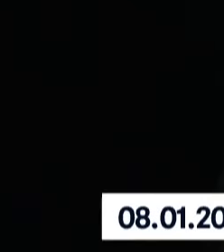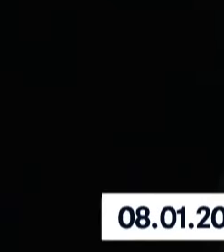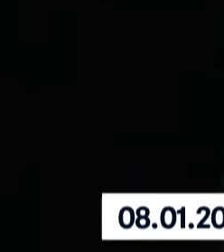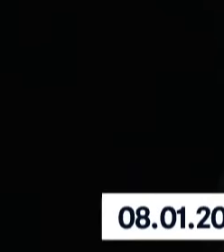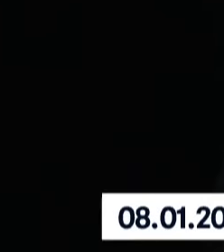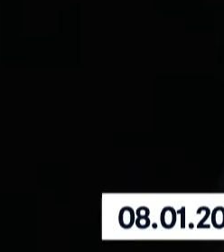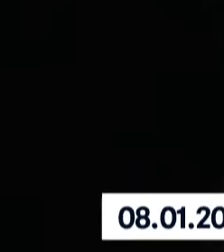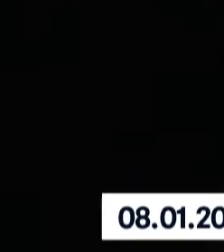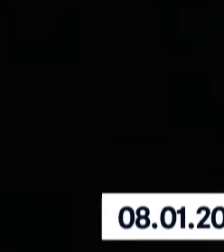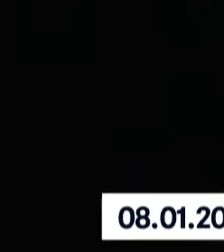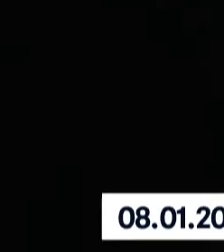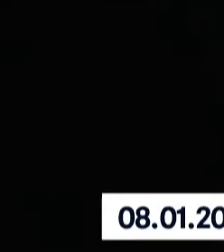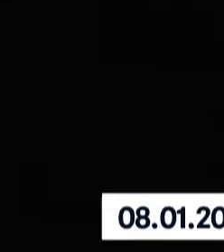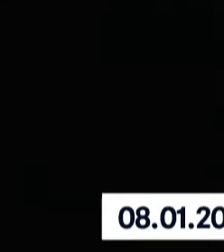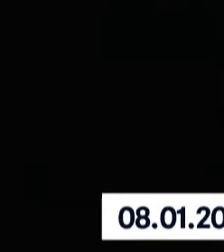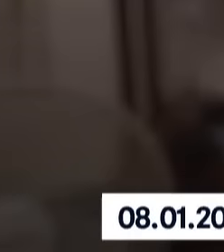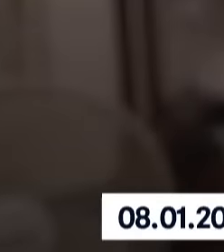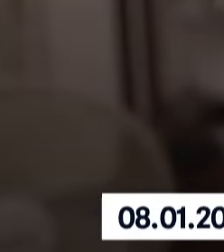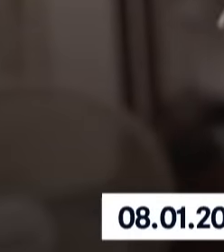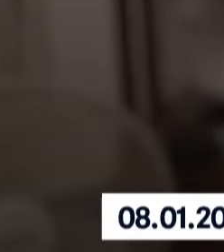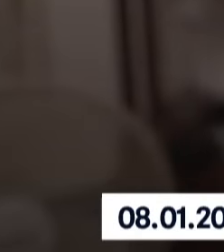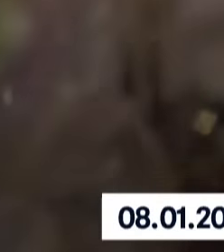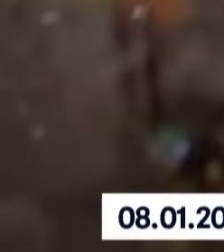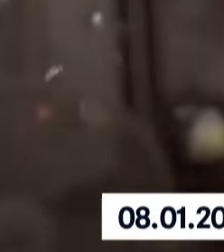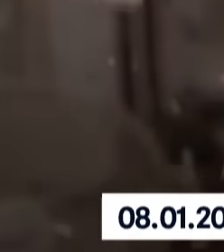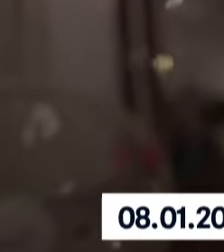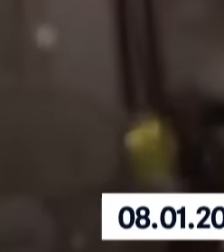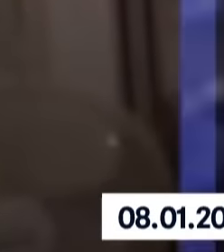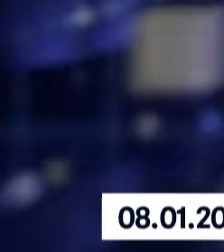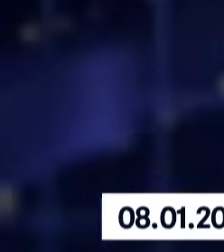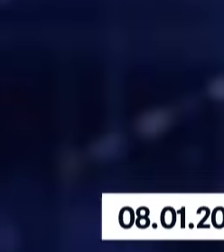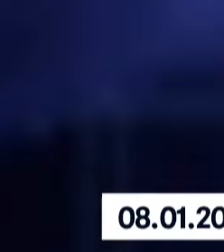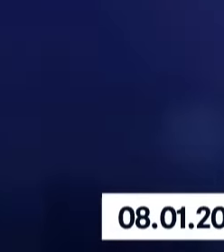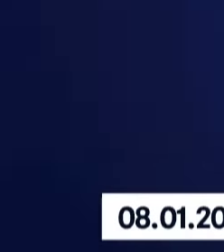היה הכוח שריפא אותו, ואני חושבת שזה גם מה שהרג אותו.